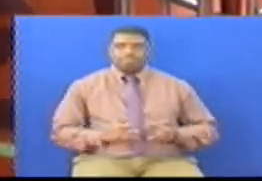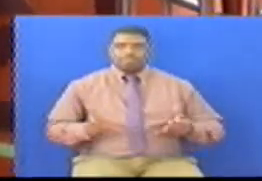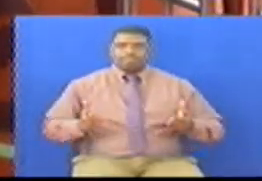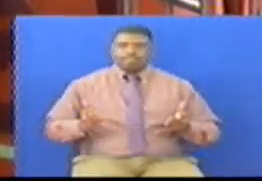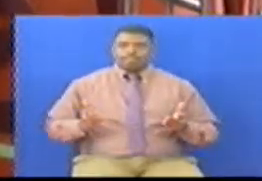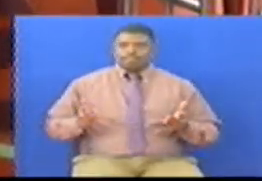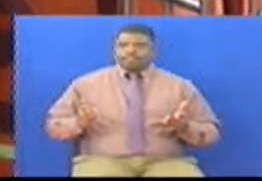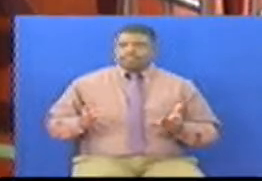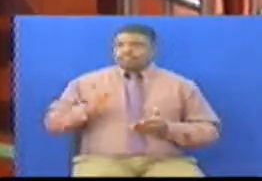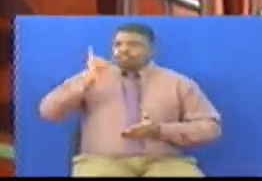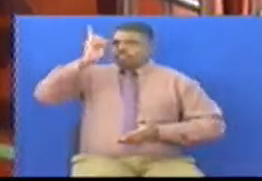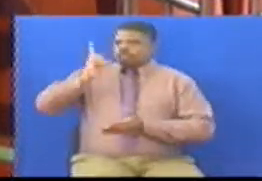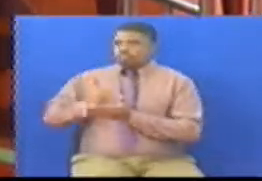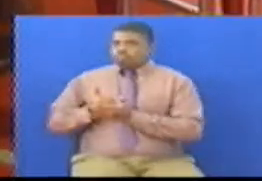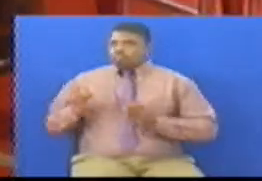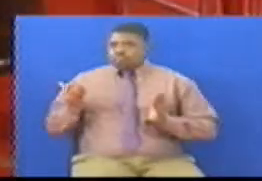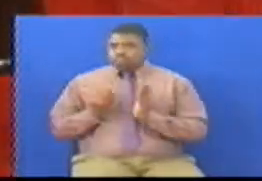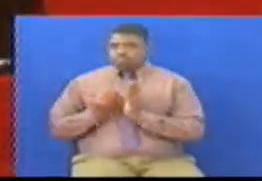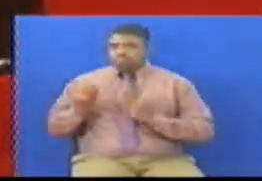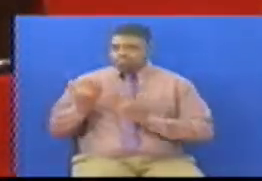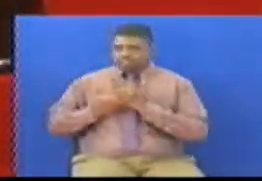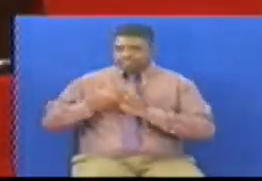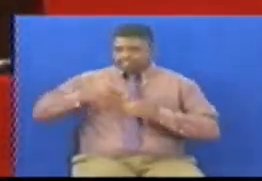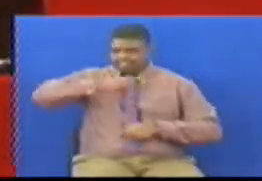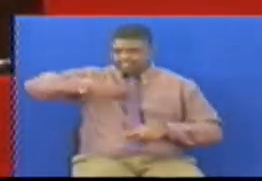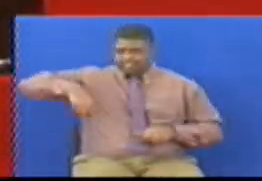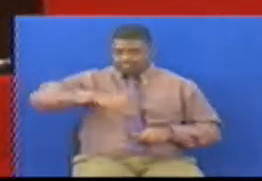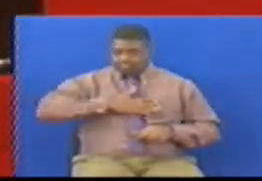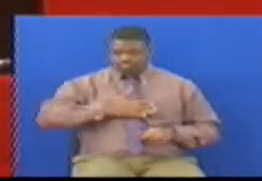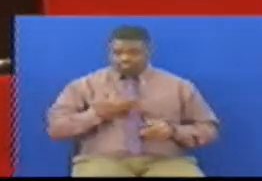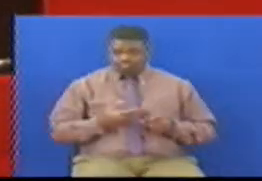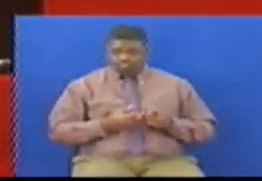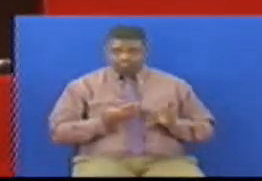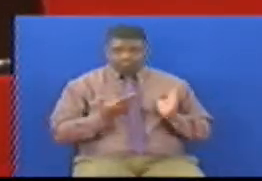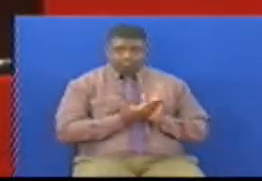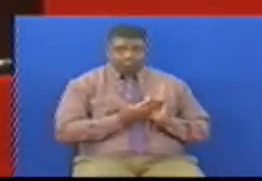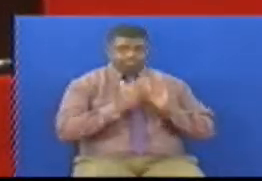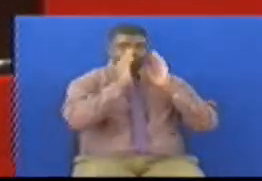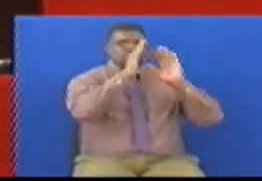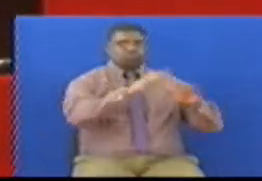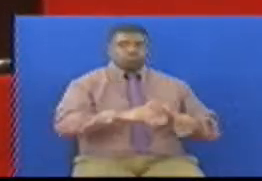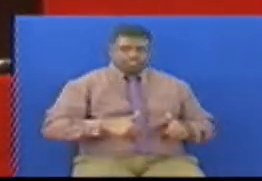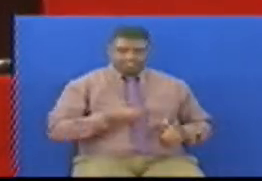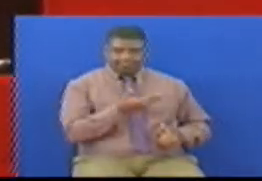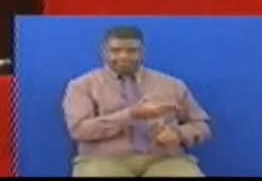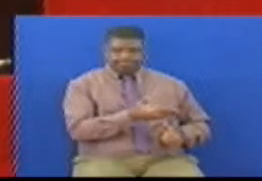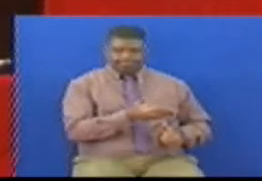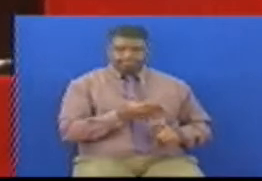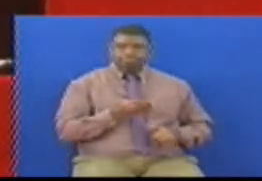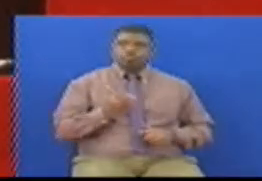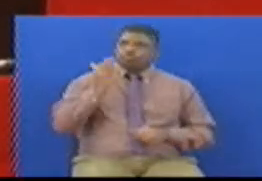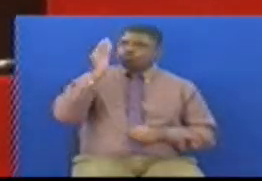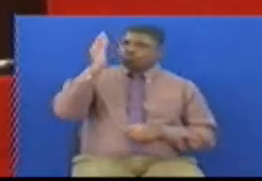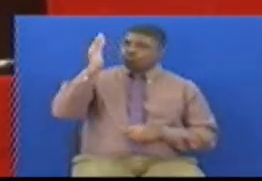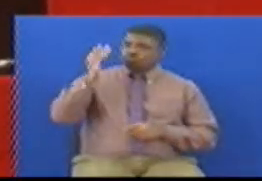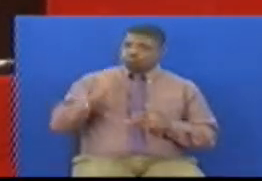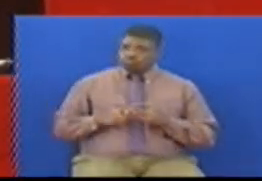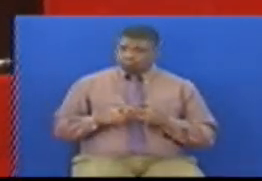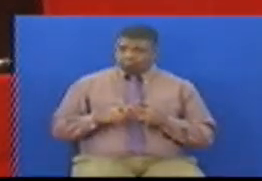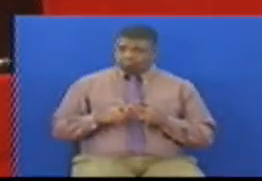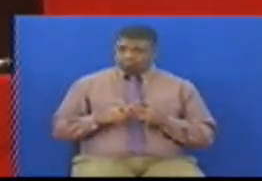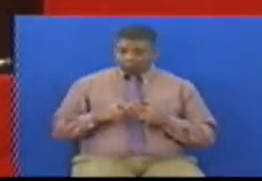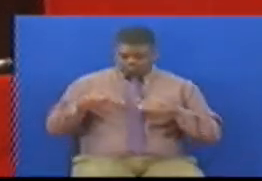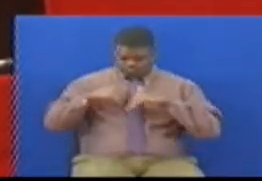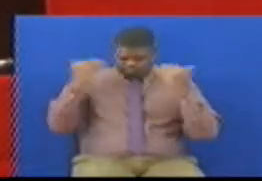dua ya kuiombea nchi yetu na kuliombea bunge. Ewe Mwenyezi Mungu mtukufu, muumba wa mbingu na